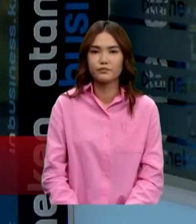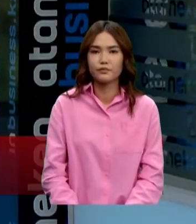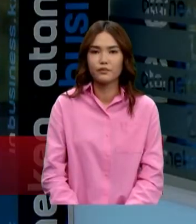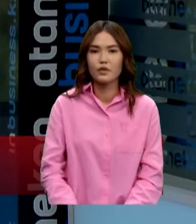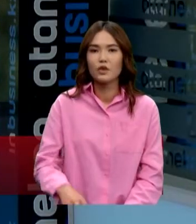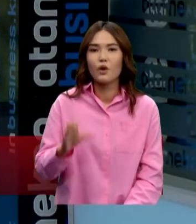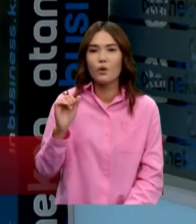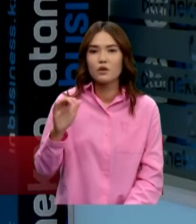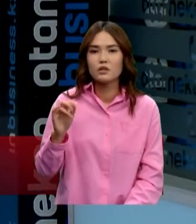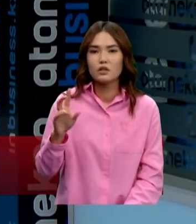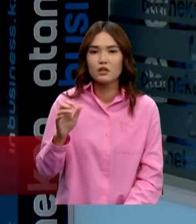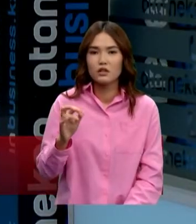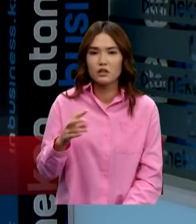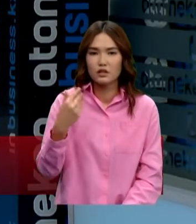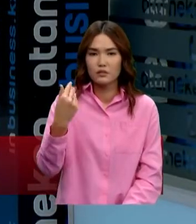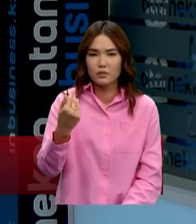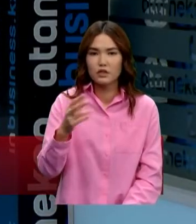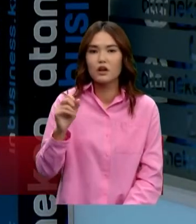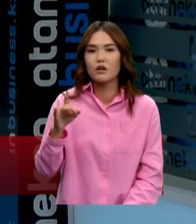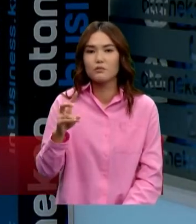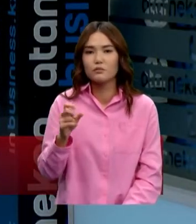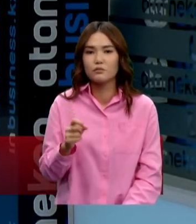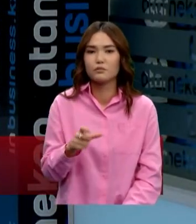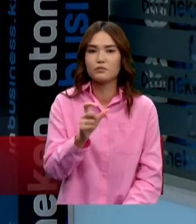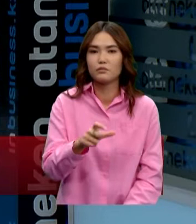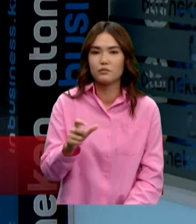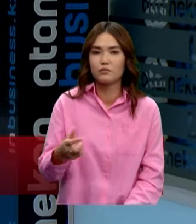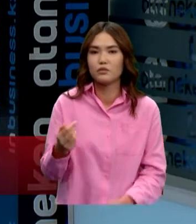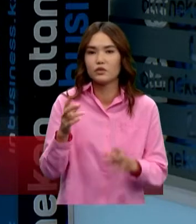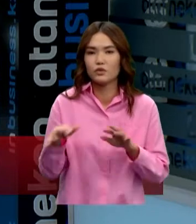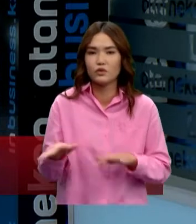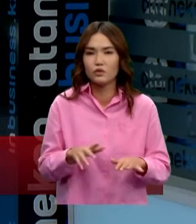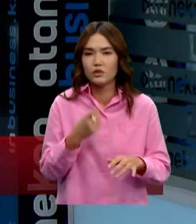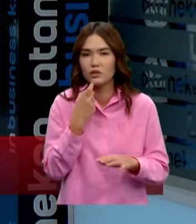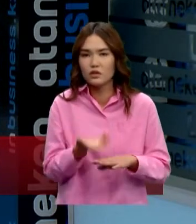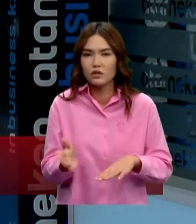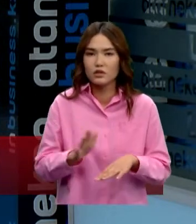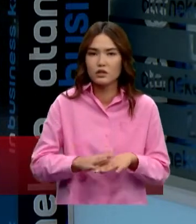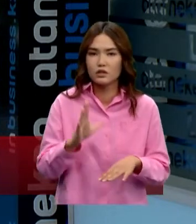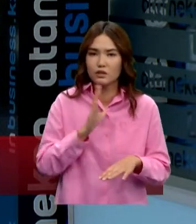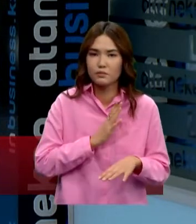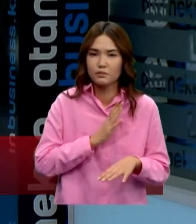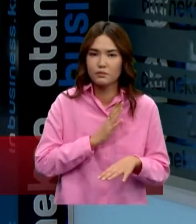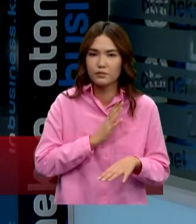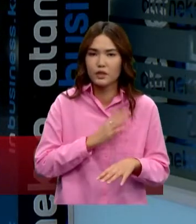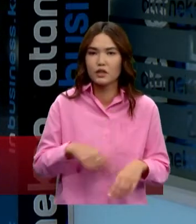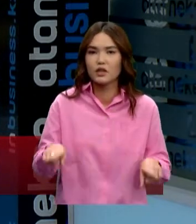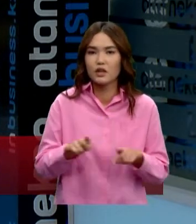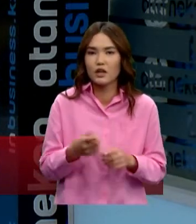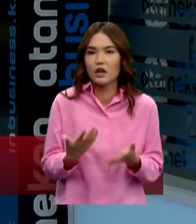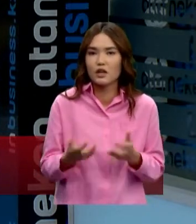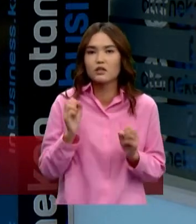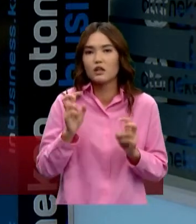Өскеменде мүгедек адамдардың жүріп тұруы қиындап кетті. Көптеген мекемелердегі пандустар талапқа сай емес. Әсіресе